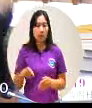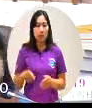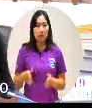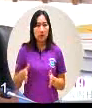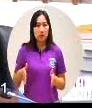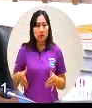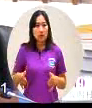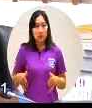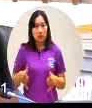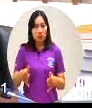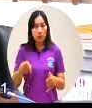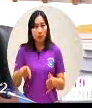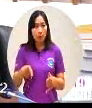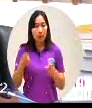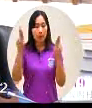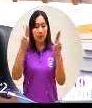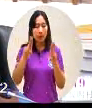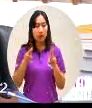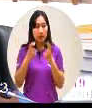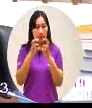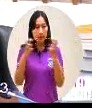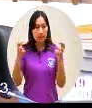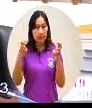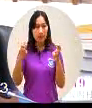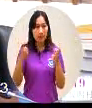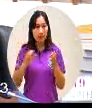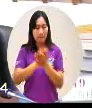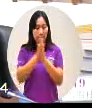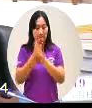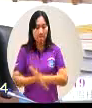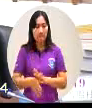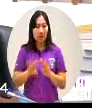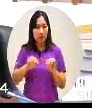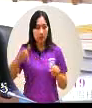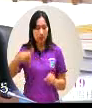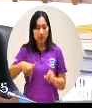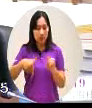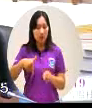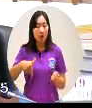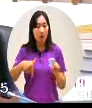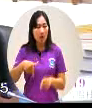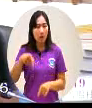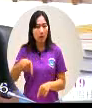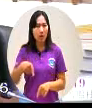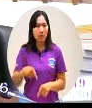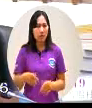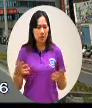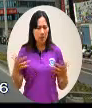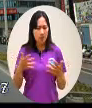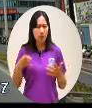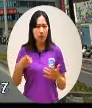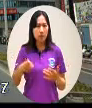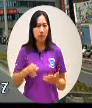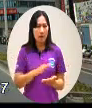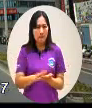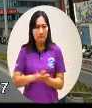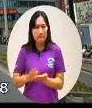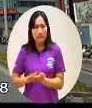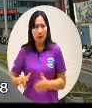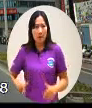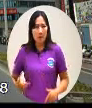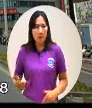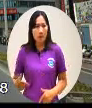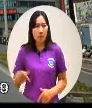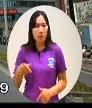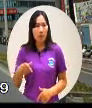这个电缆地下化吼、哦，这个一定要积极吼，赶紧处理啦吼、哦。哦，你看这路口，包括伊这个左转